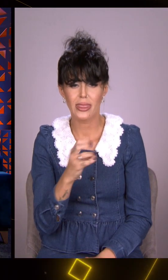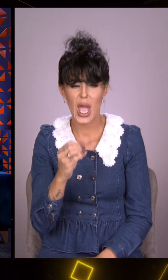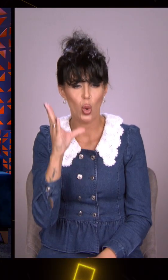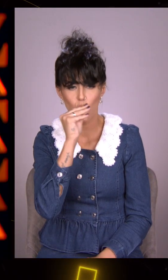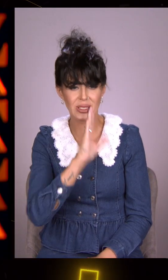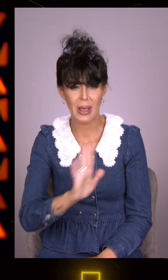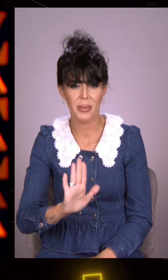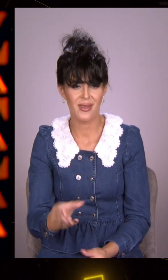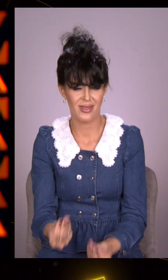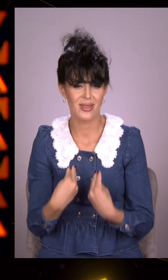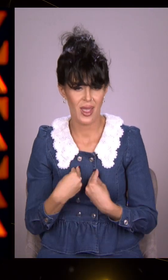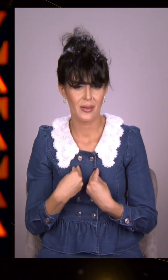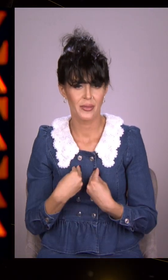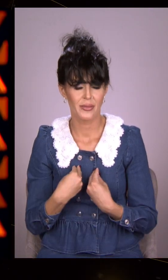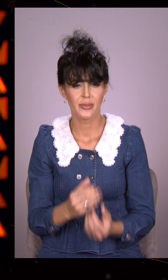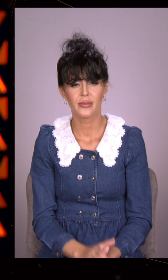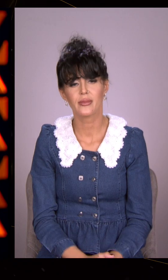ми пізніше подивимося, а поки що